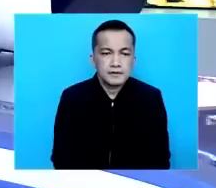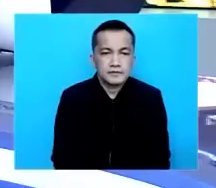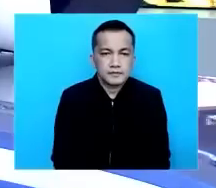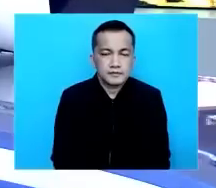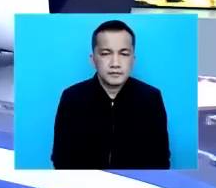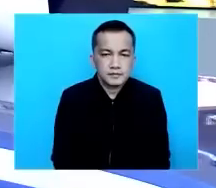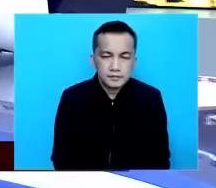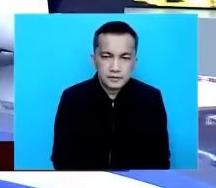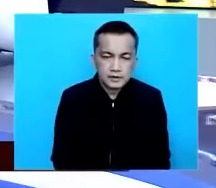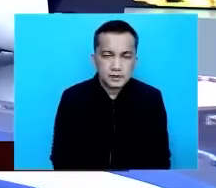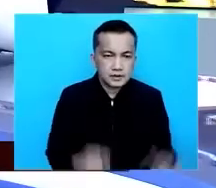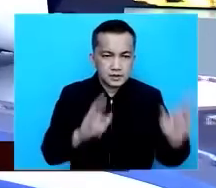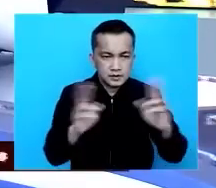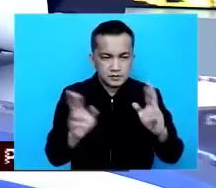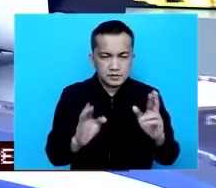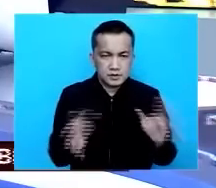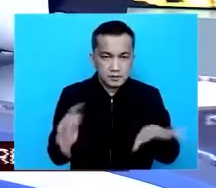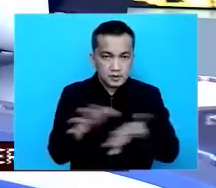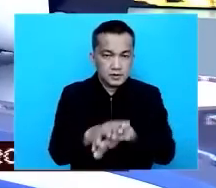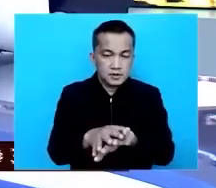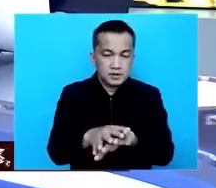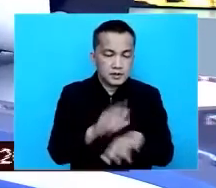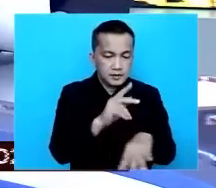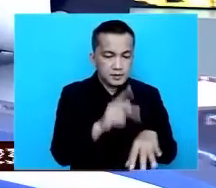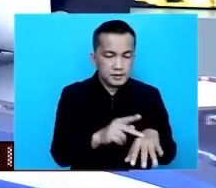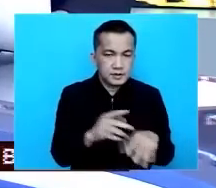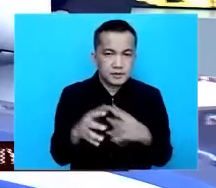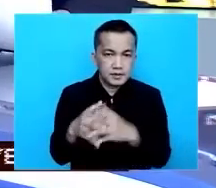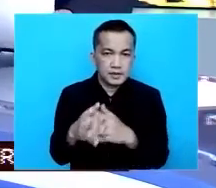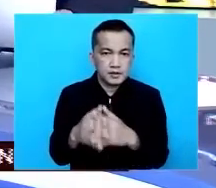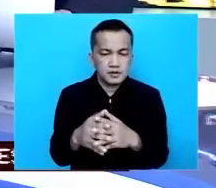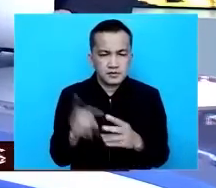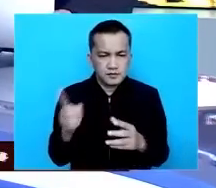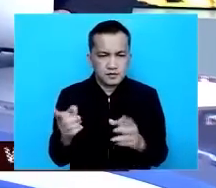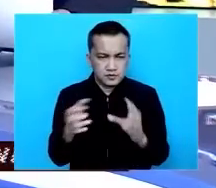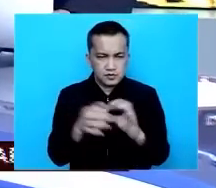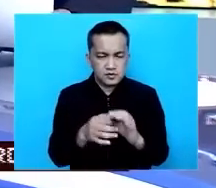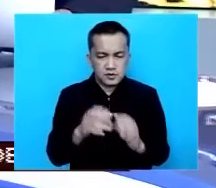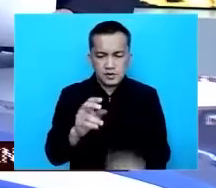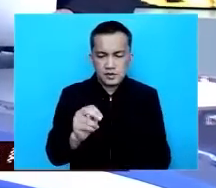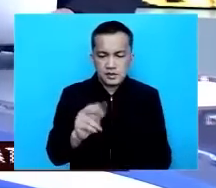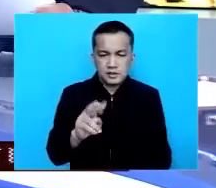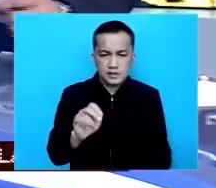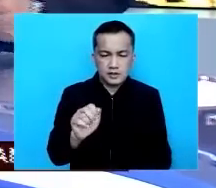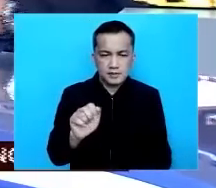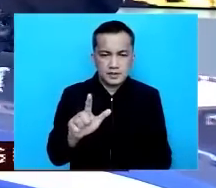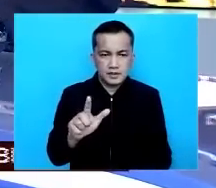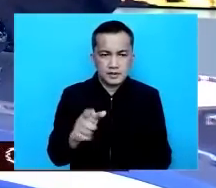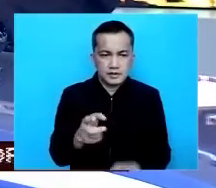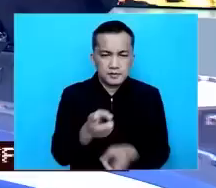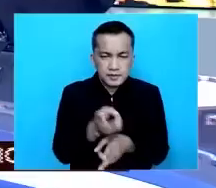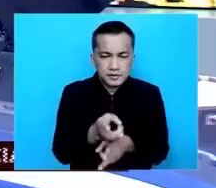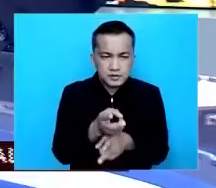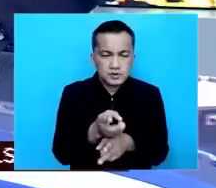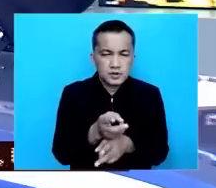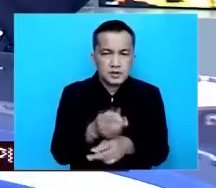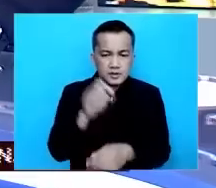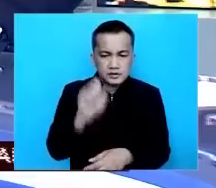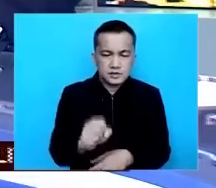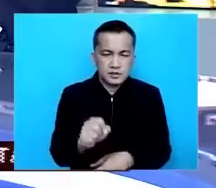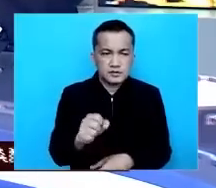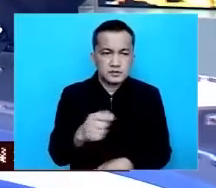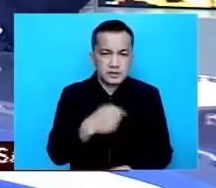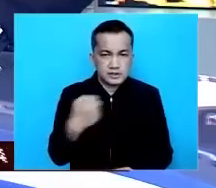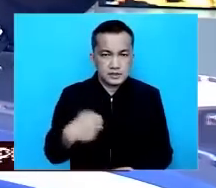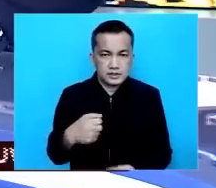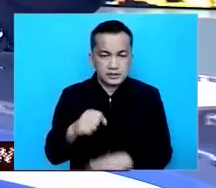Kinakasa na po ang muling pagsasanib pwersa ng Pilipinas at Amerika para sa mga joint naval patrols sa South China Sea. Kasunod lang yan ang